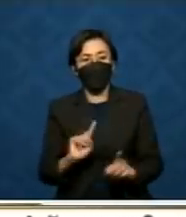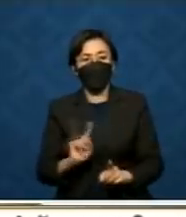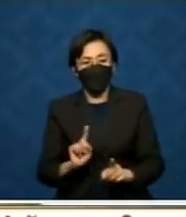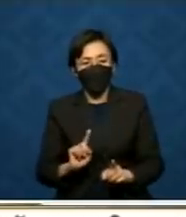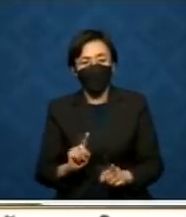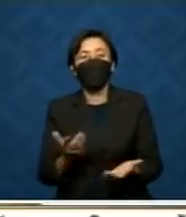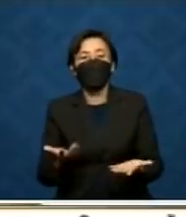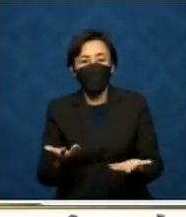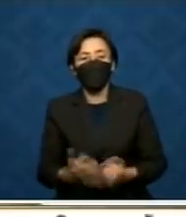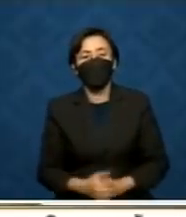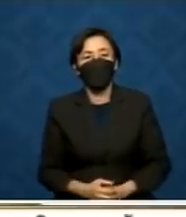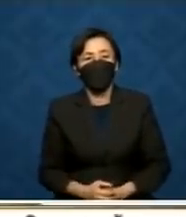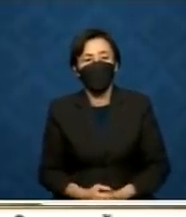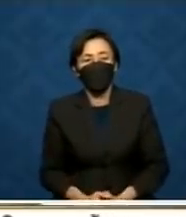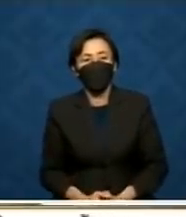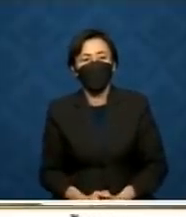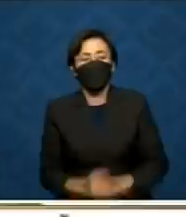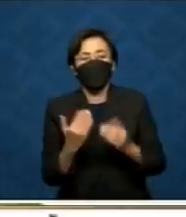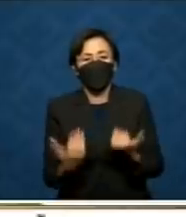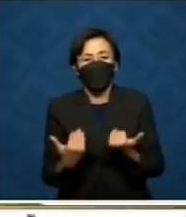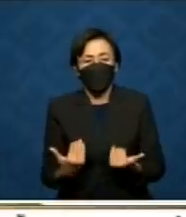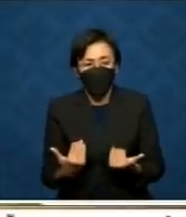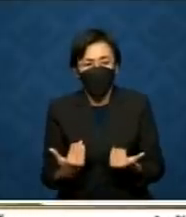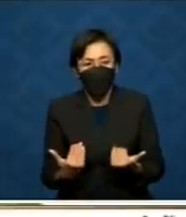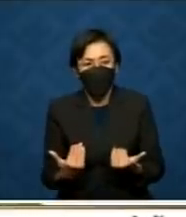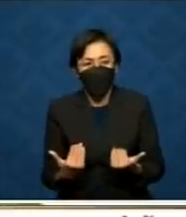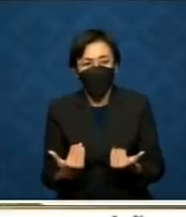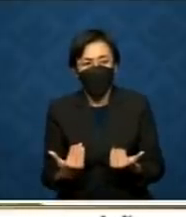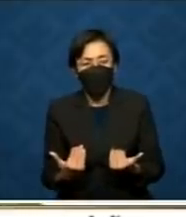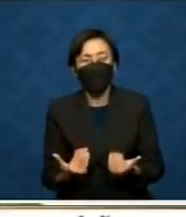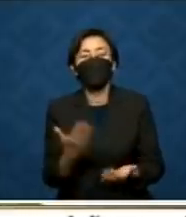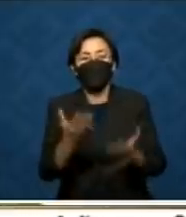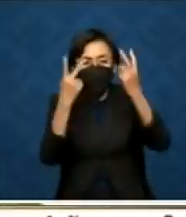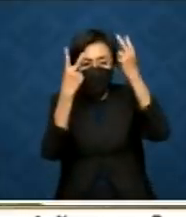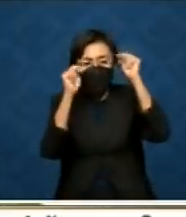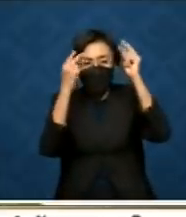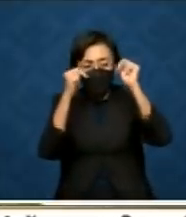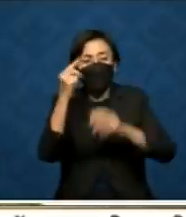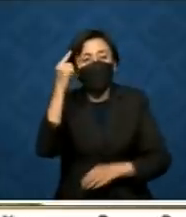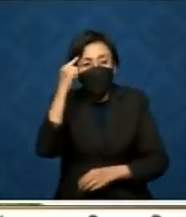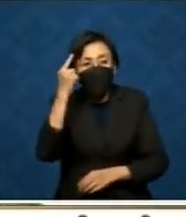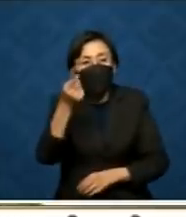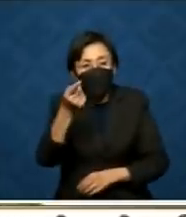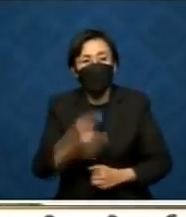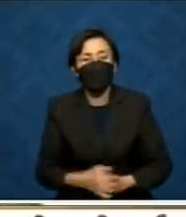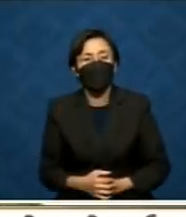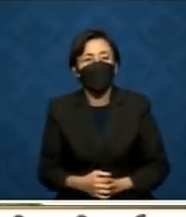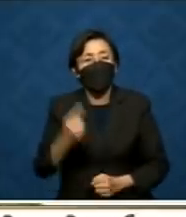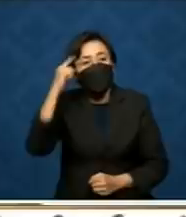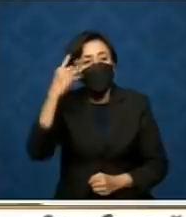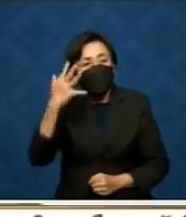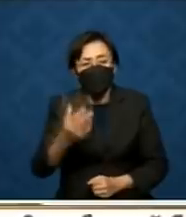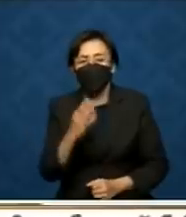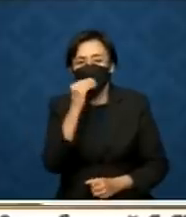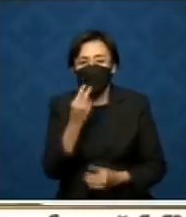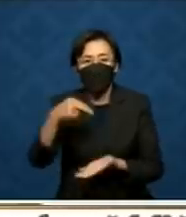แหละเมื่อคืนวันนี้นี่เกิดในยุคของท่านนายกท่านคิดไหมอ่ะไม่เฮ็ดที่เมื่อวานพึ่ง